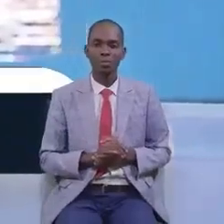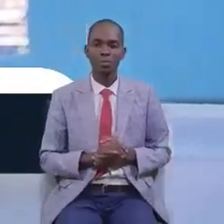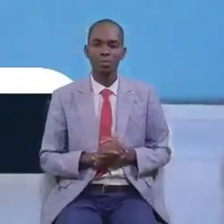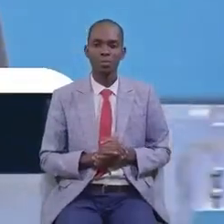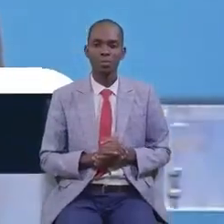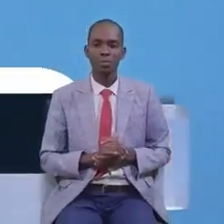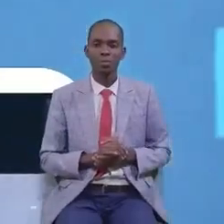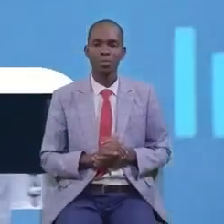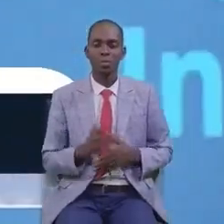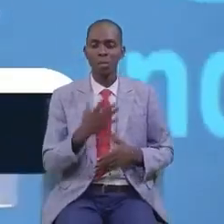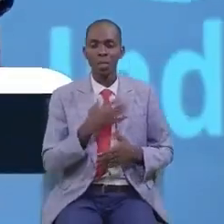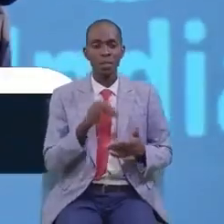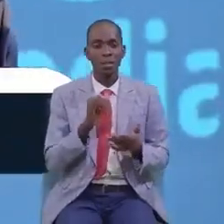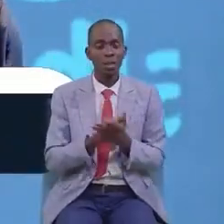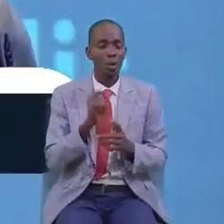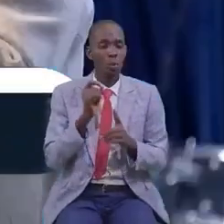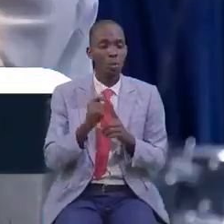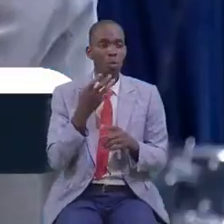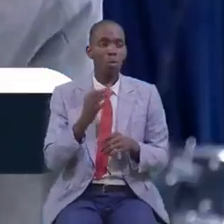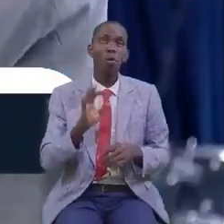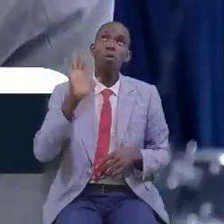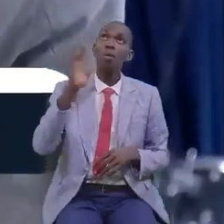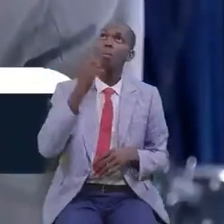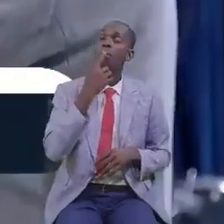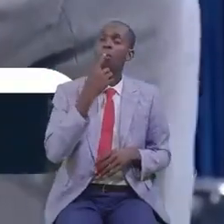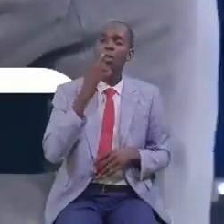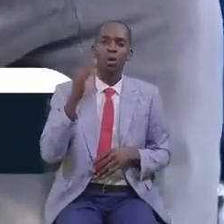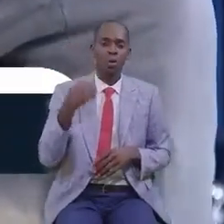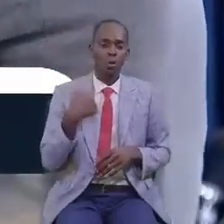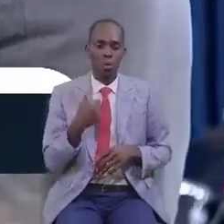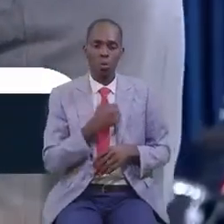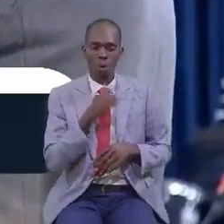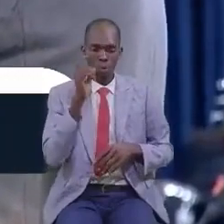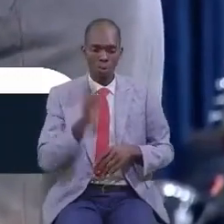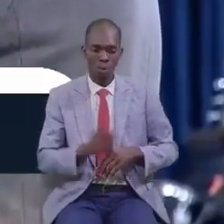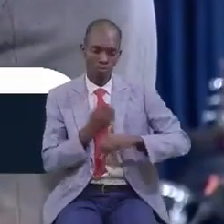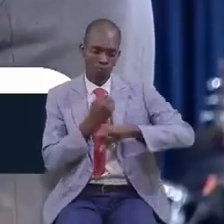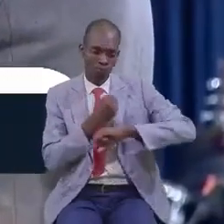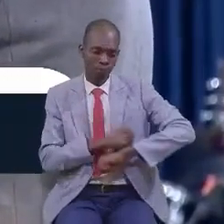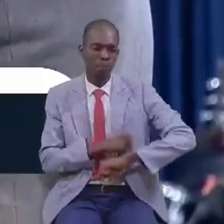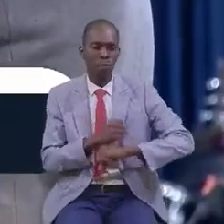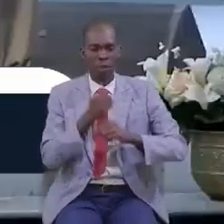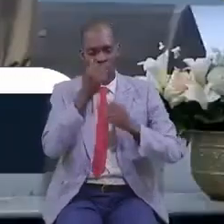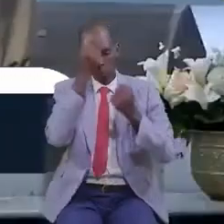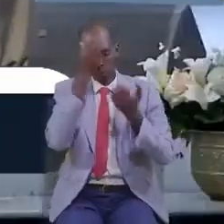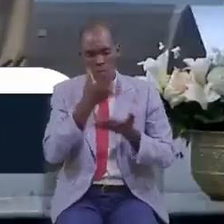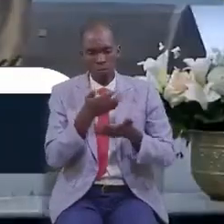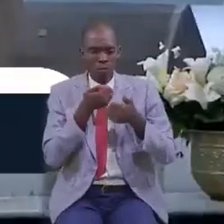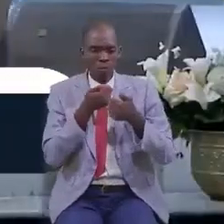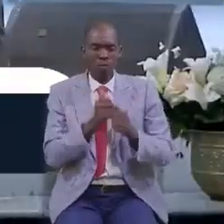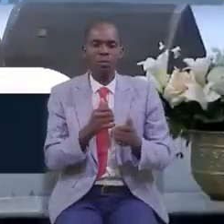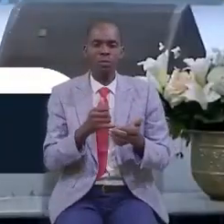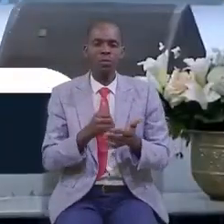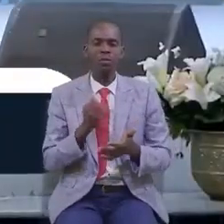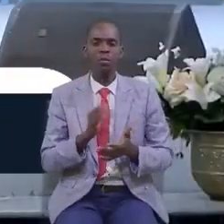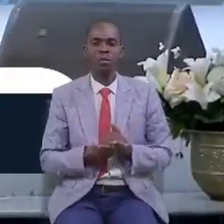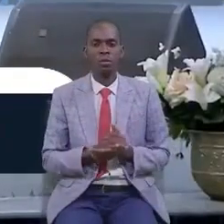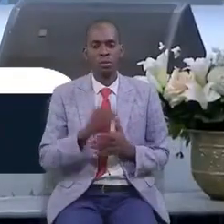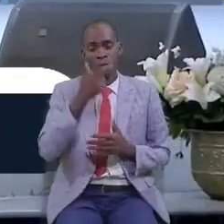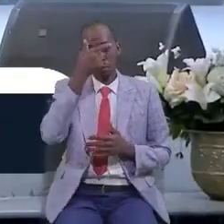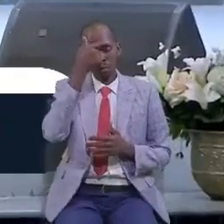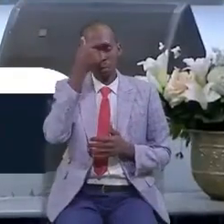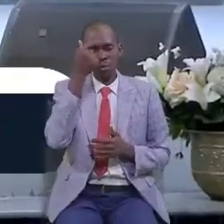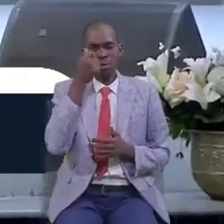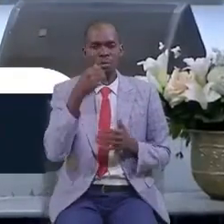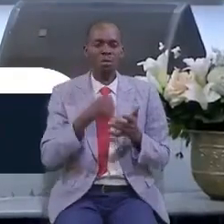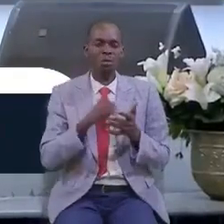matalu and that word of his mouth were watch over ఆయన నోటి మాట అలా గమనించబడుతోంది బికాజ్